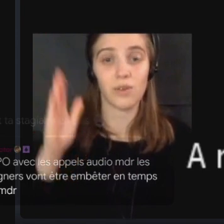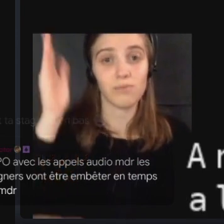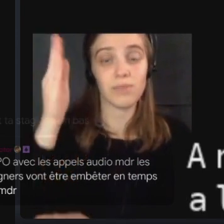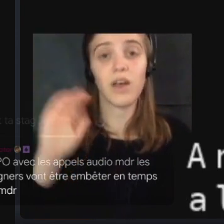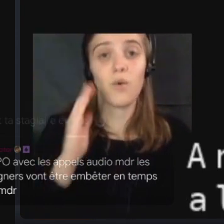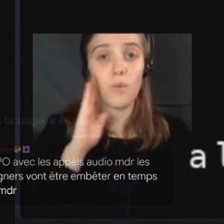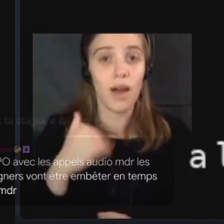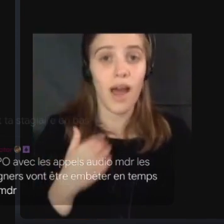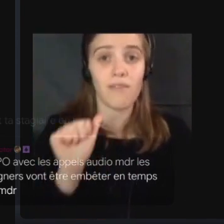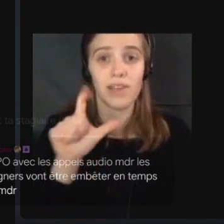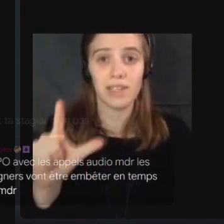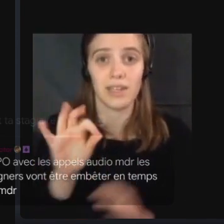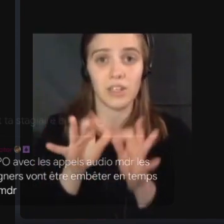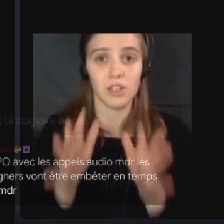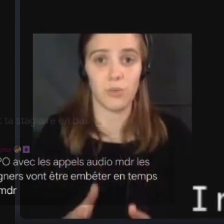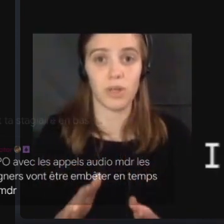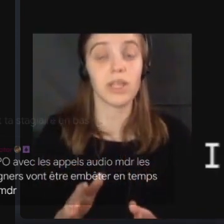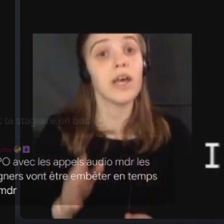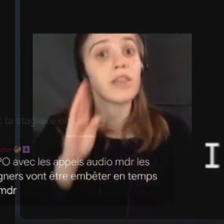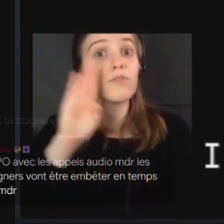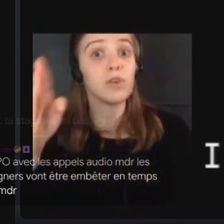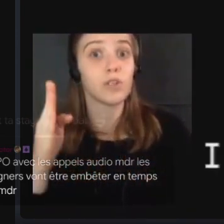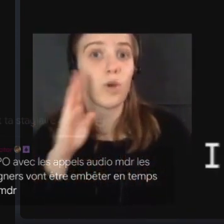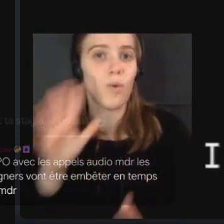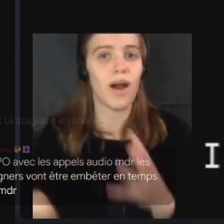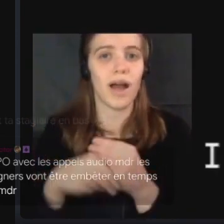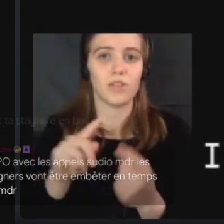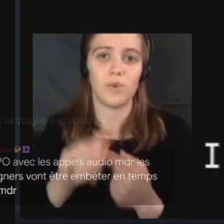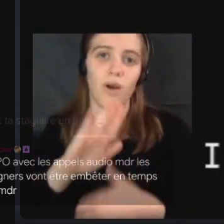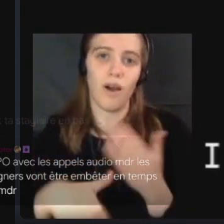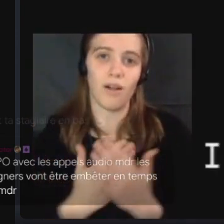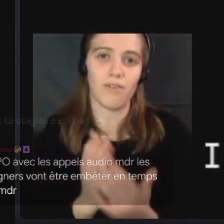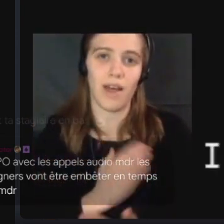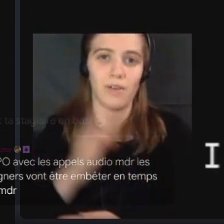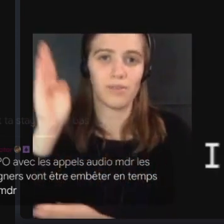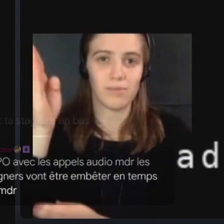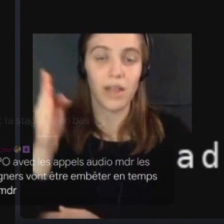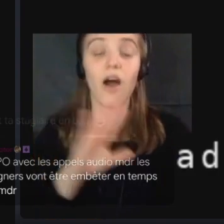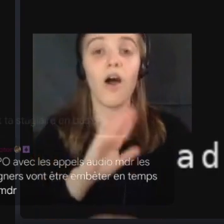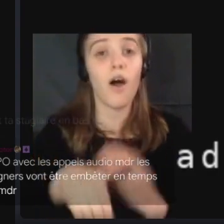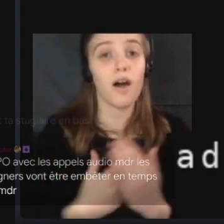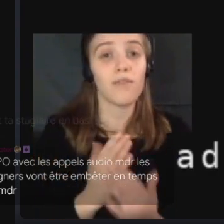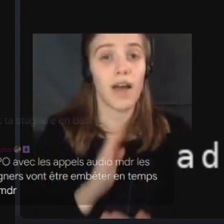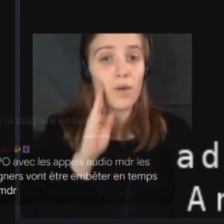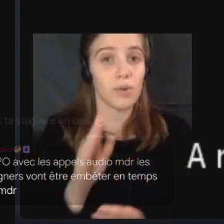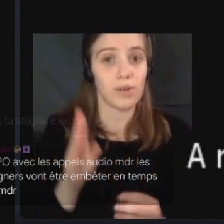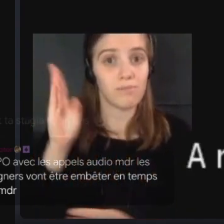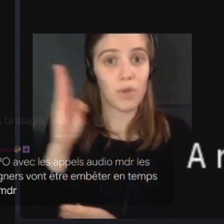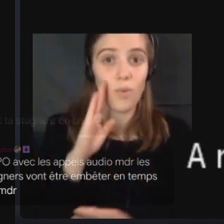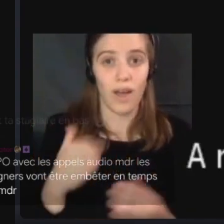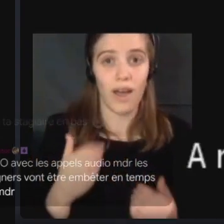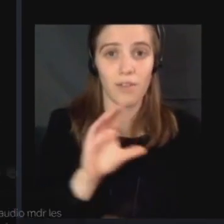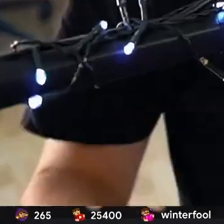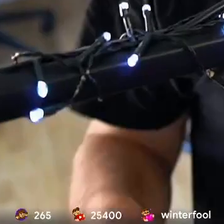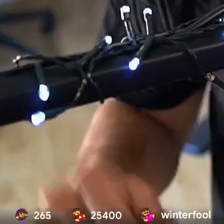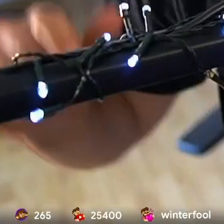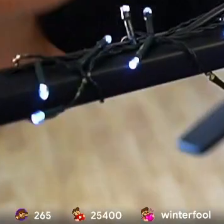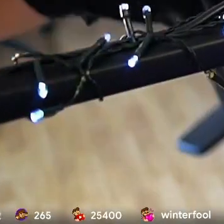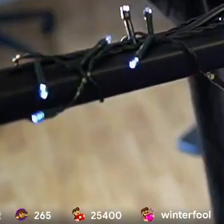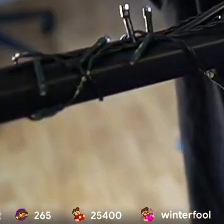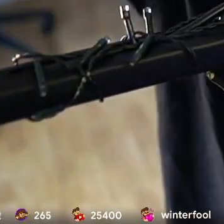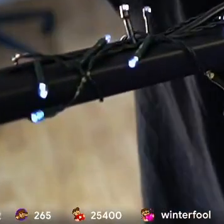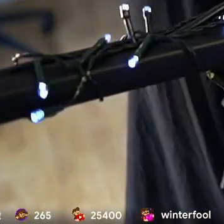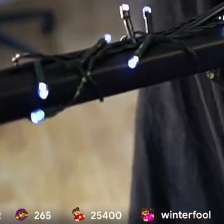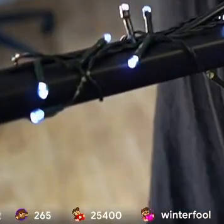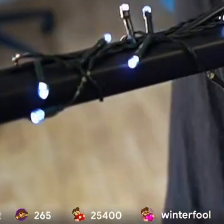tout que les clients viennent voir leur fichier pendant qu'ils travaillaient. Imagine maintenant, le mec, il va venir dans ton fichier et